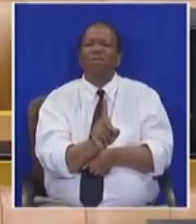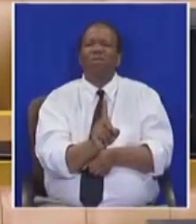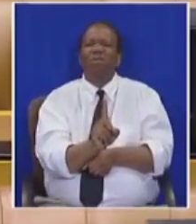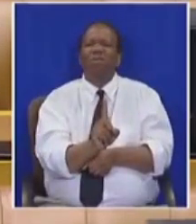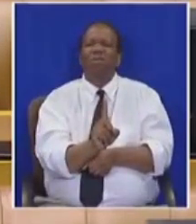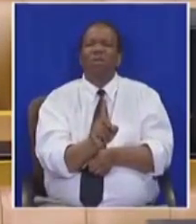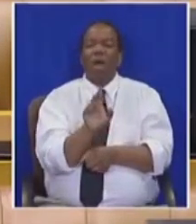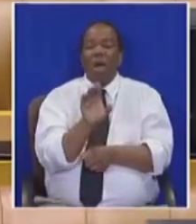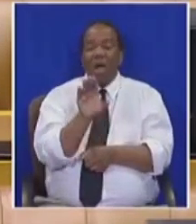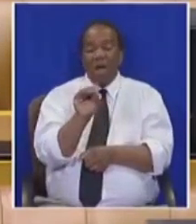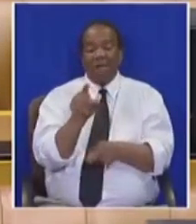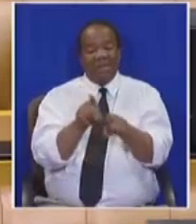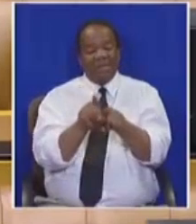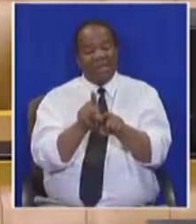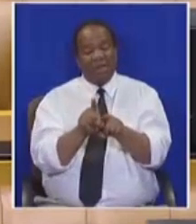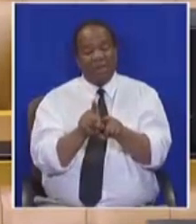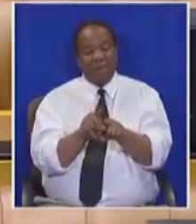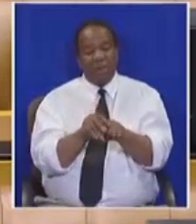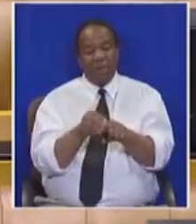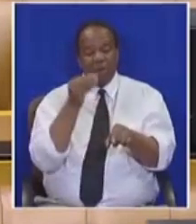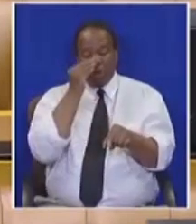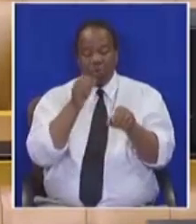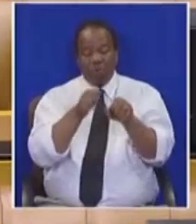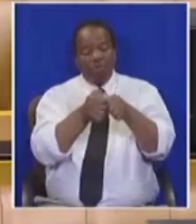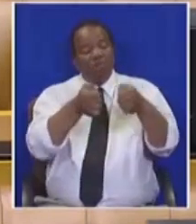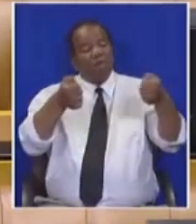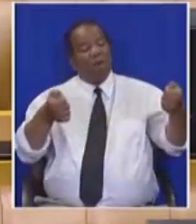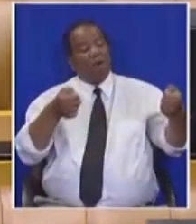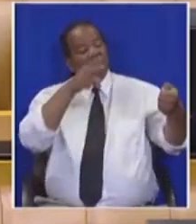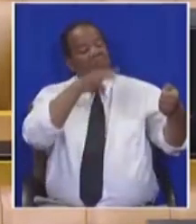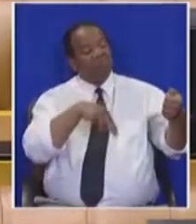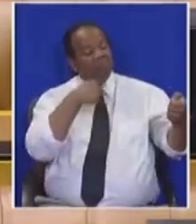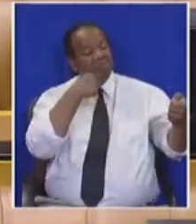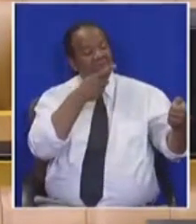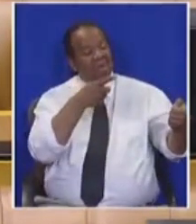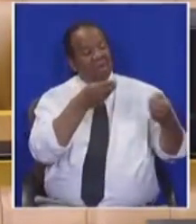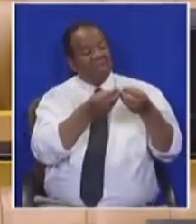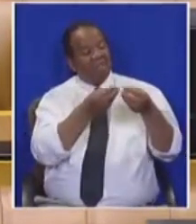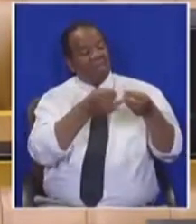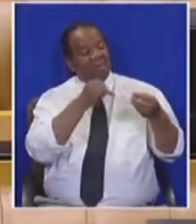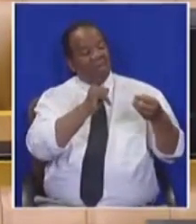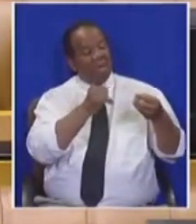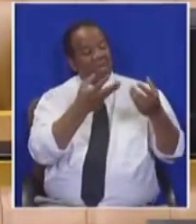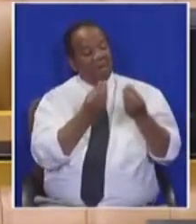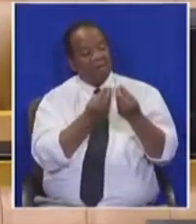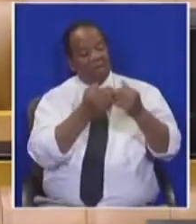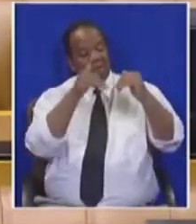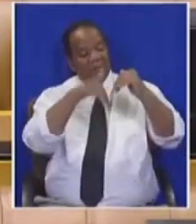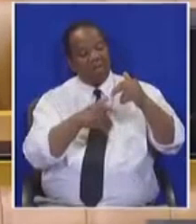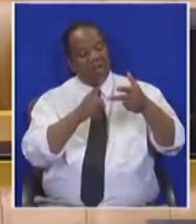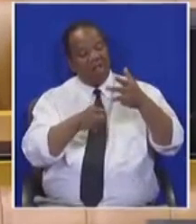lapho nalapho. That is why sithi labo esi abaphethe le